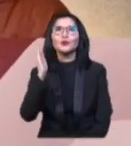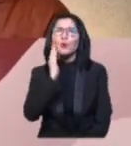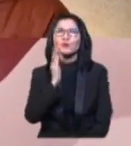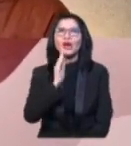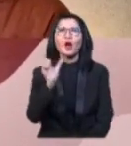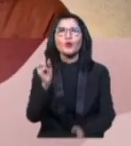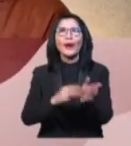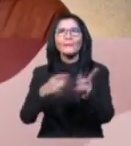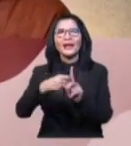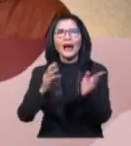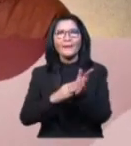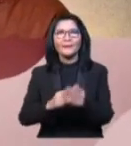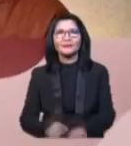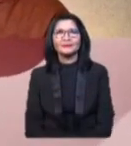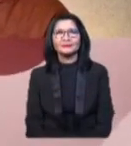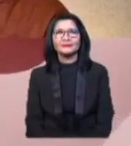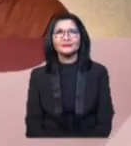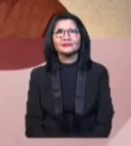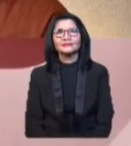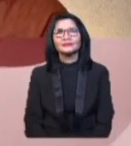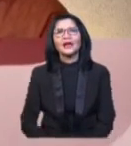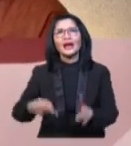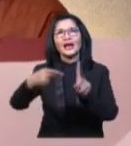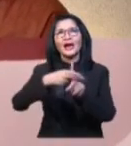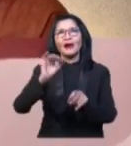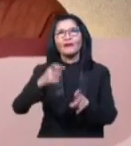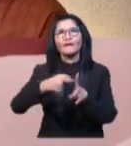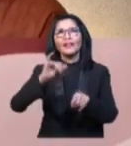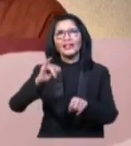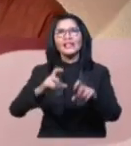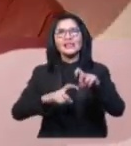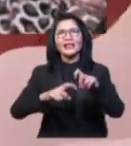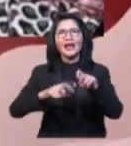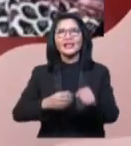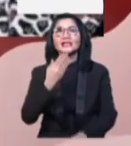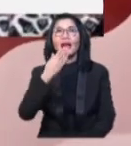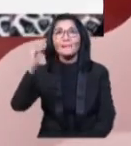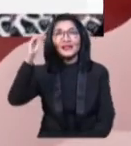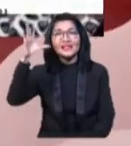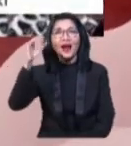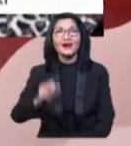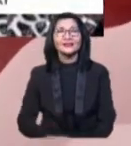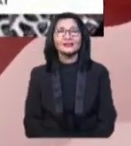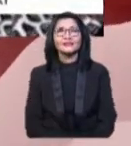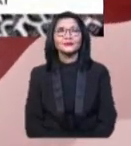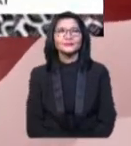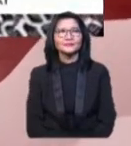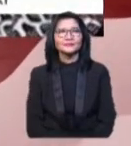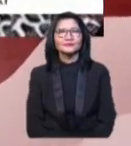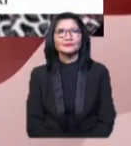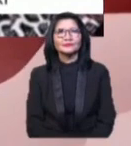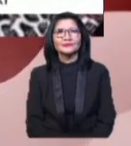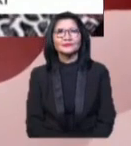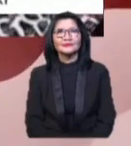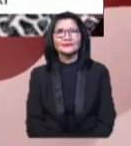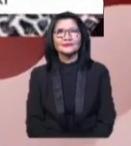UMKM nih. Halo, Kang Vicky Satari, selamat siang. Selamat siang. Siang, kabar baik